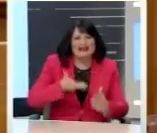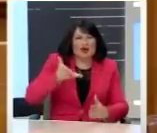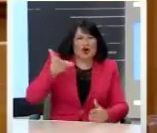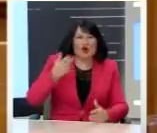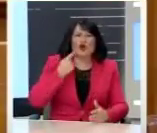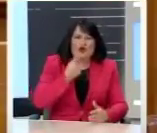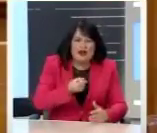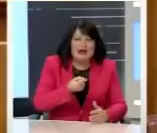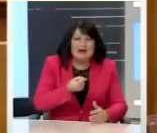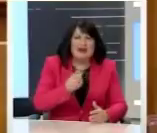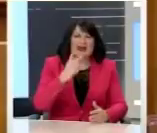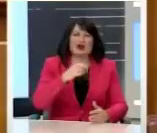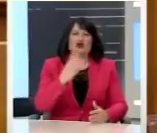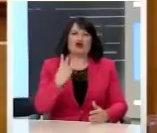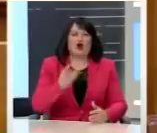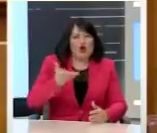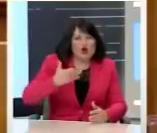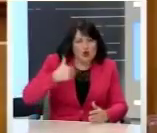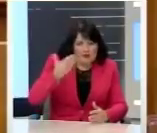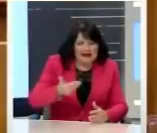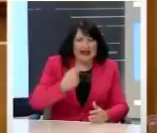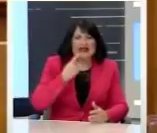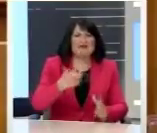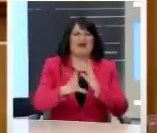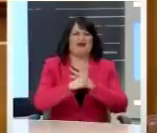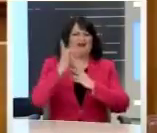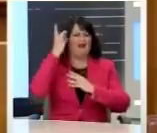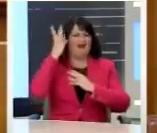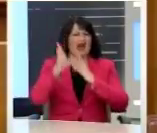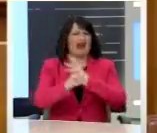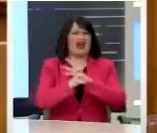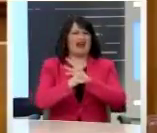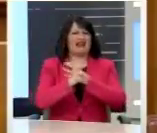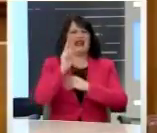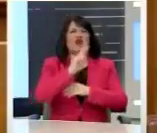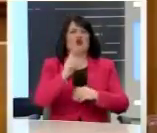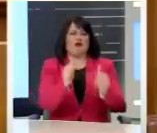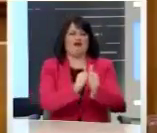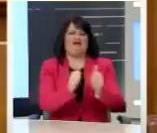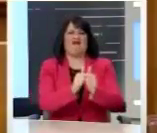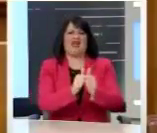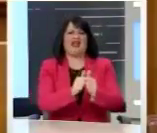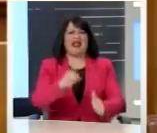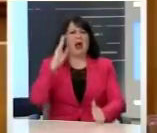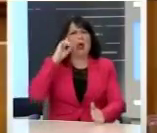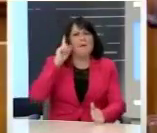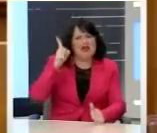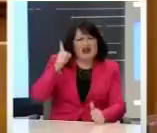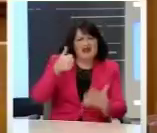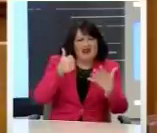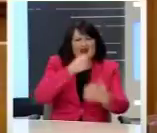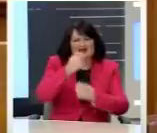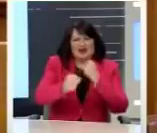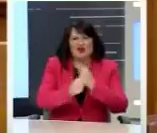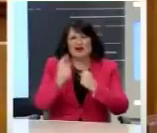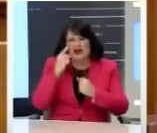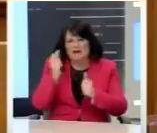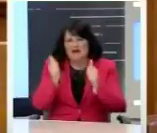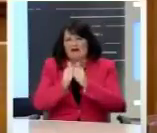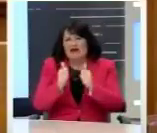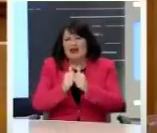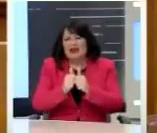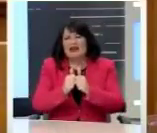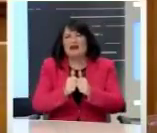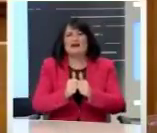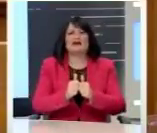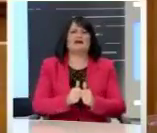και συνεχεία 23 είναι αναρχική και φίλη της Πόλας Ρούπα. Ο ένας στην Αμερική 6 χρόνια και ο άλλος δεν έχει περάσει το